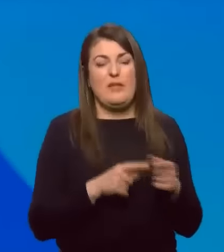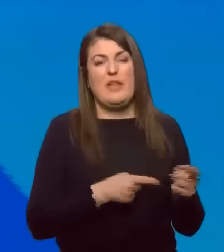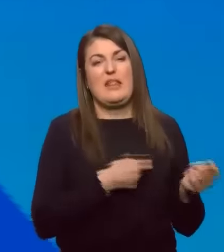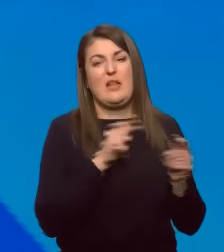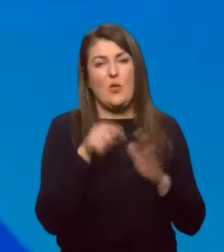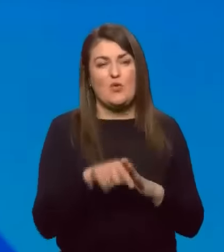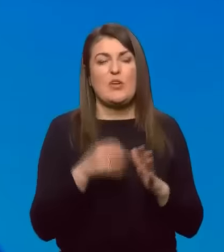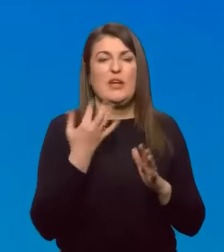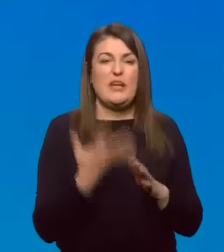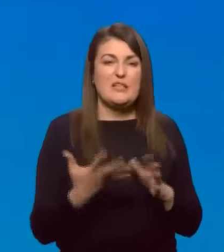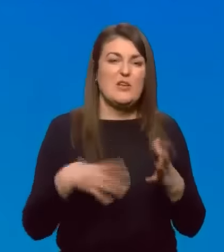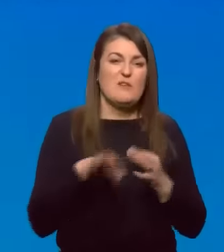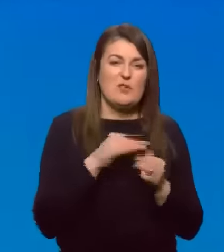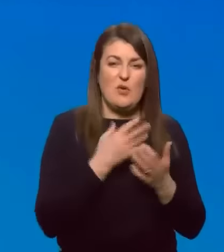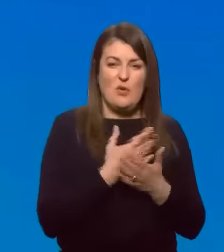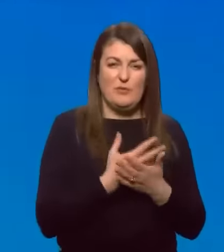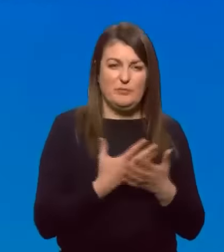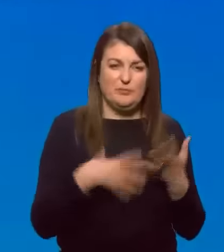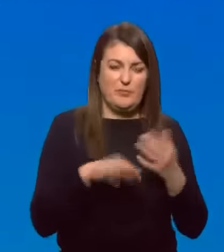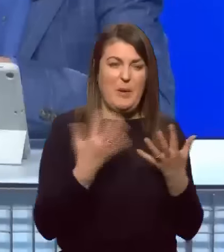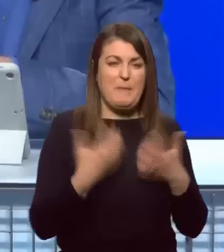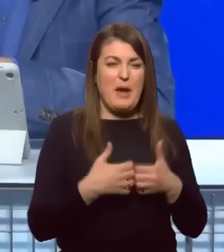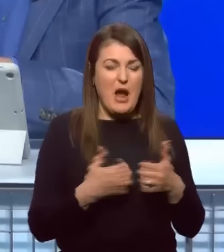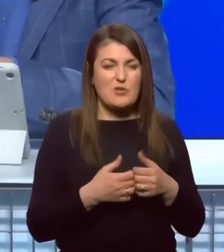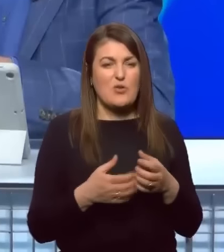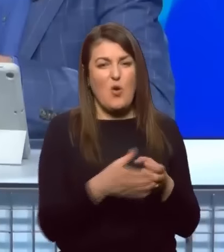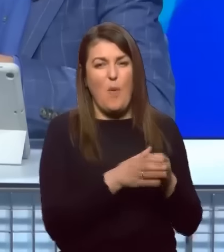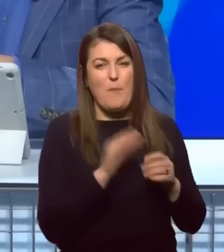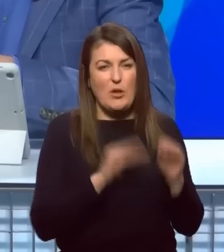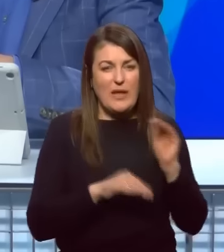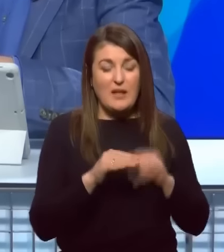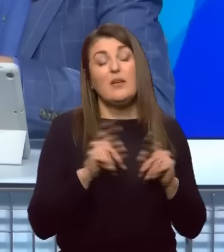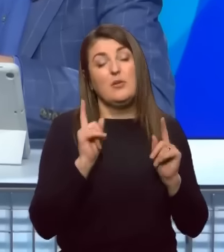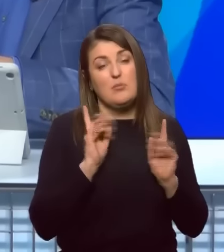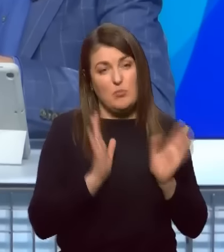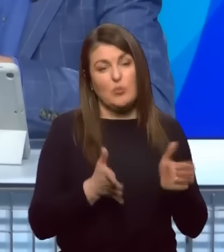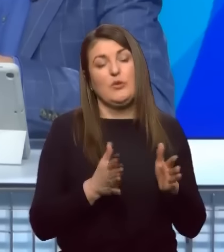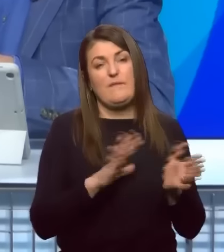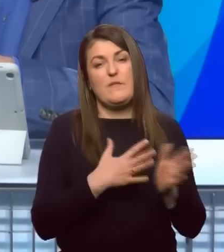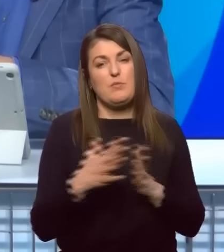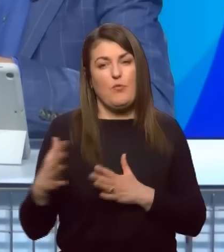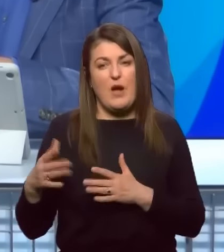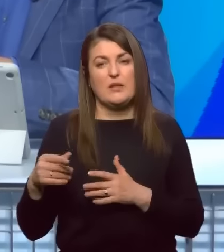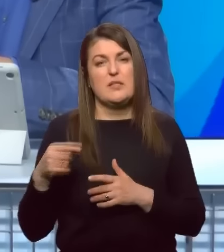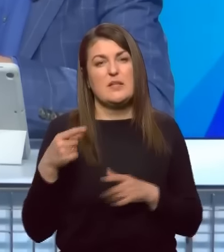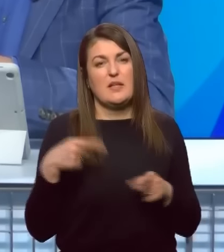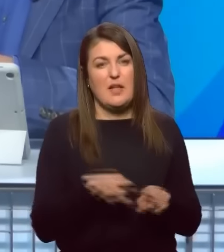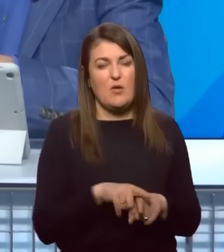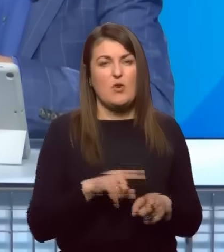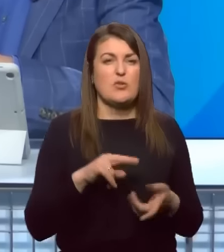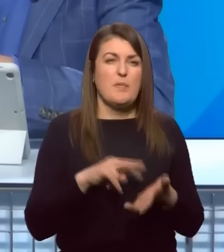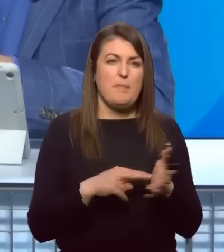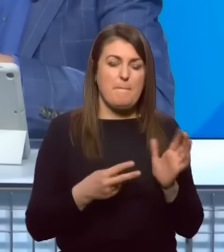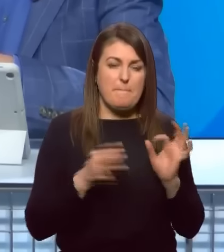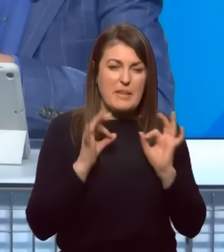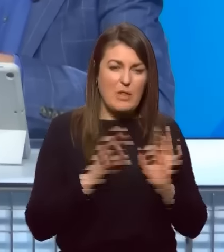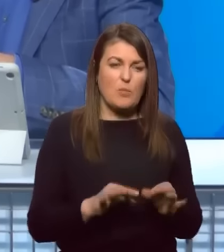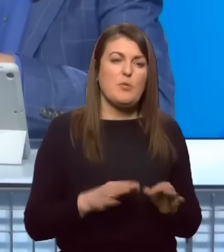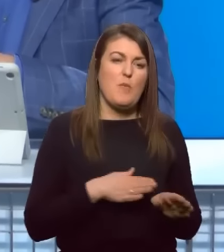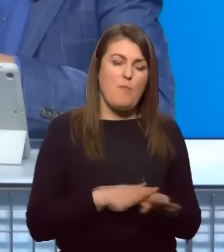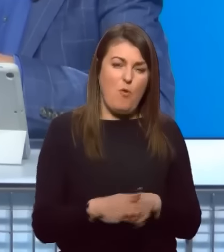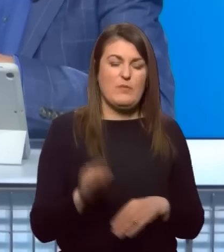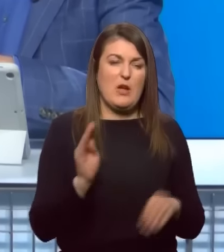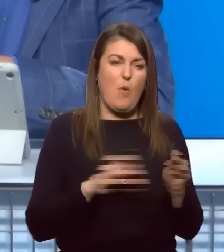надходження кількості усієї механізованої компоненти, тоді і буде відбуватися також планомірна повна